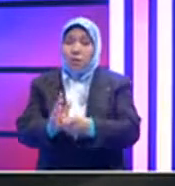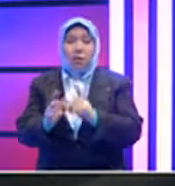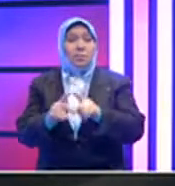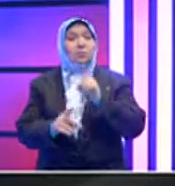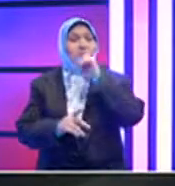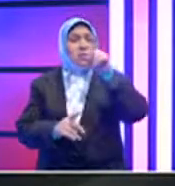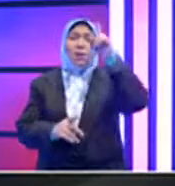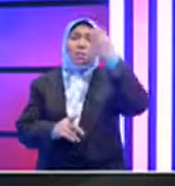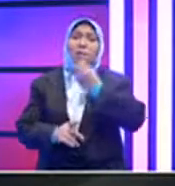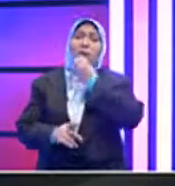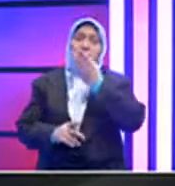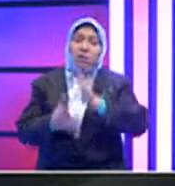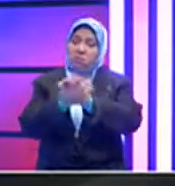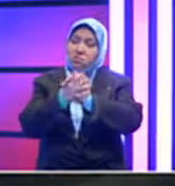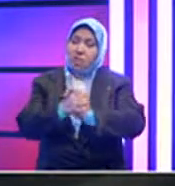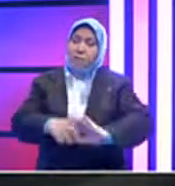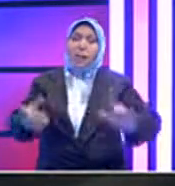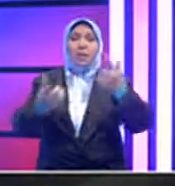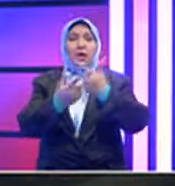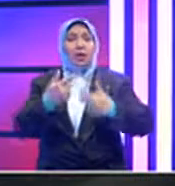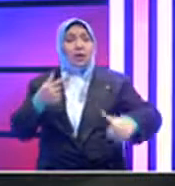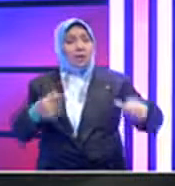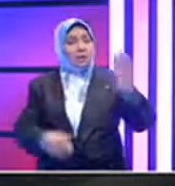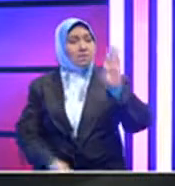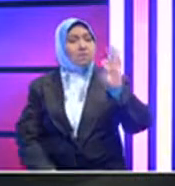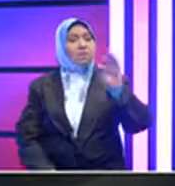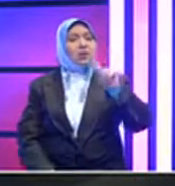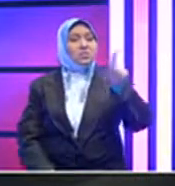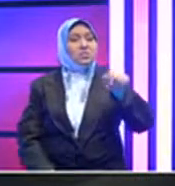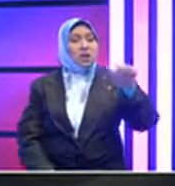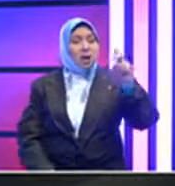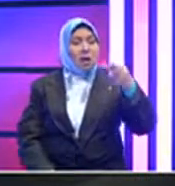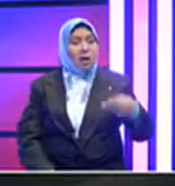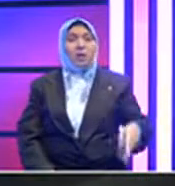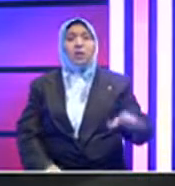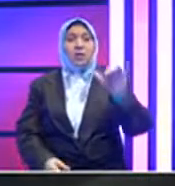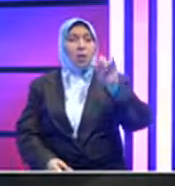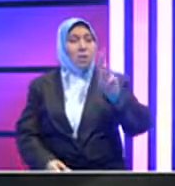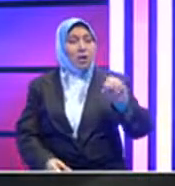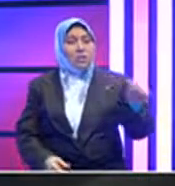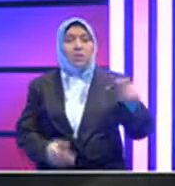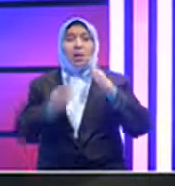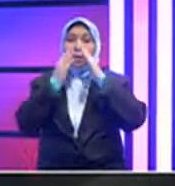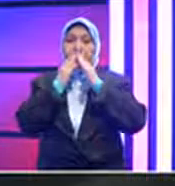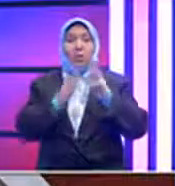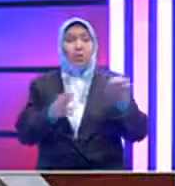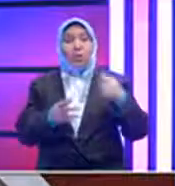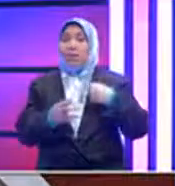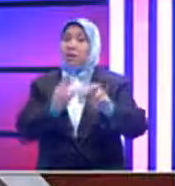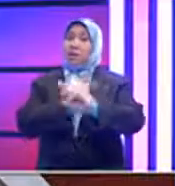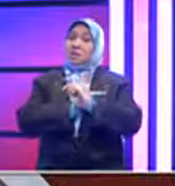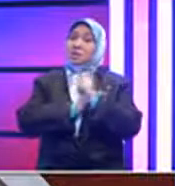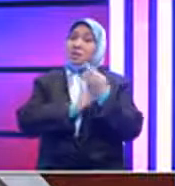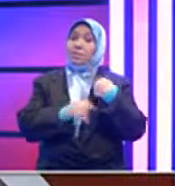rupanya Allah menyampaikan selamat daripada Fauziah ataupun mint fasyin aminun kita berhasil mental